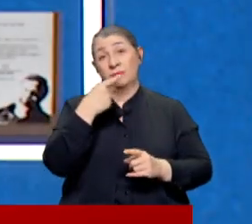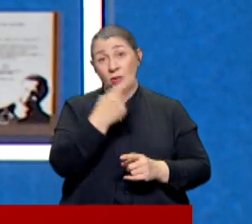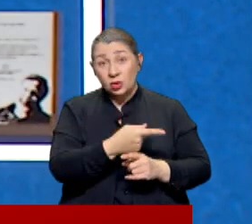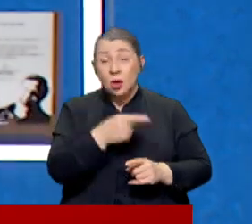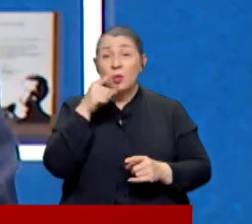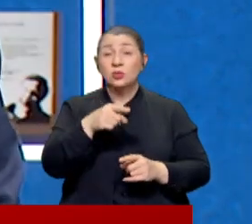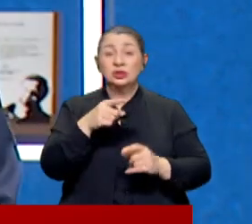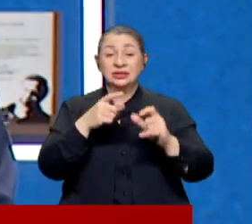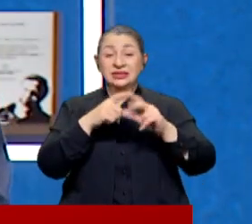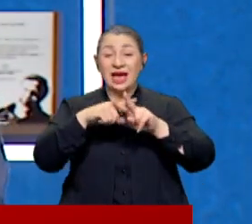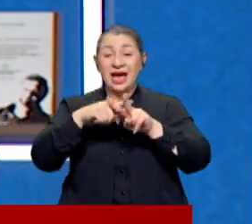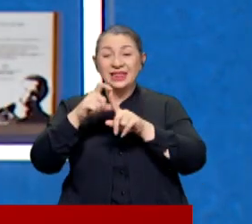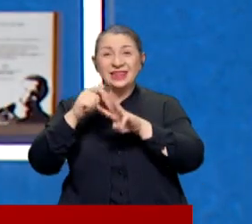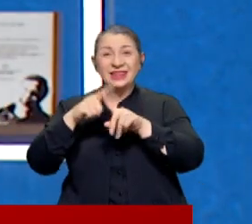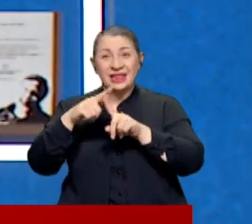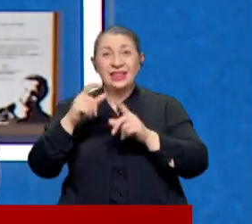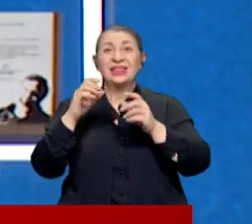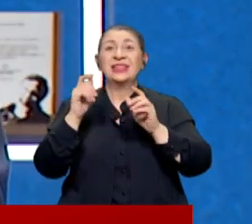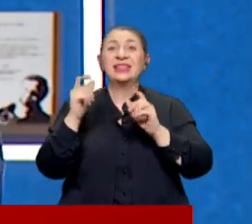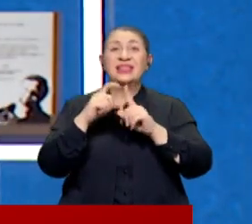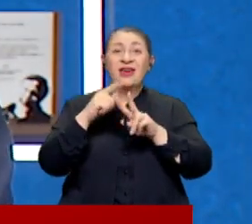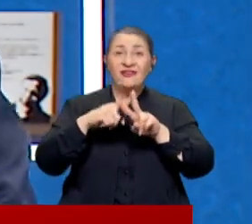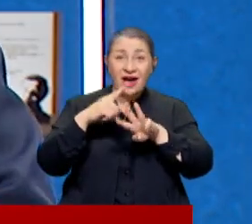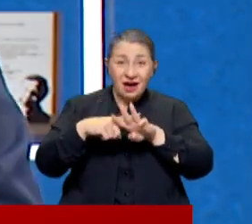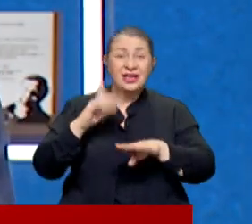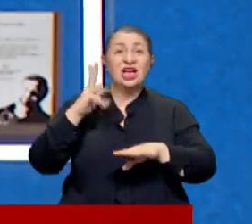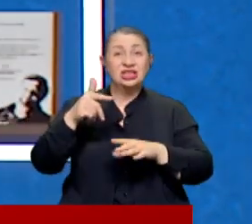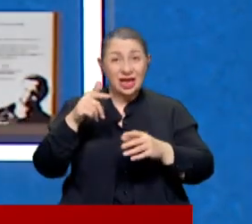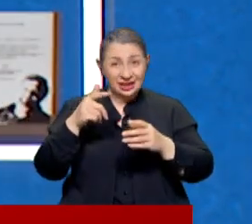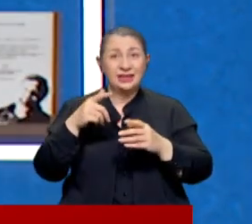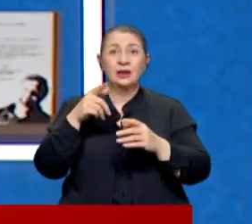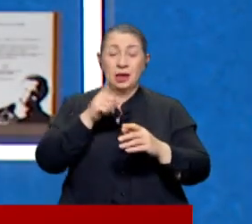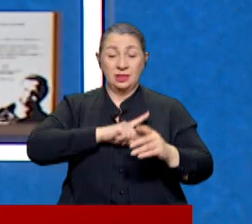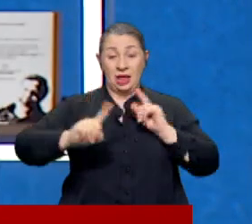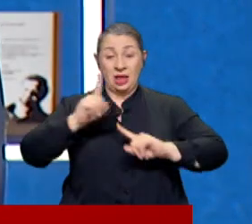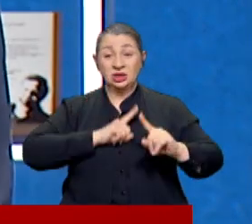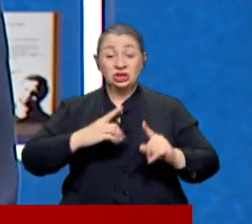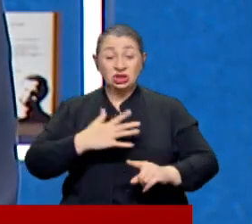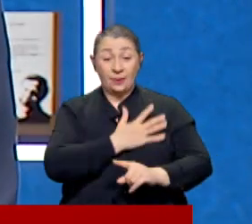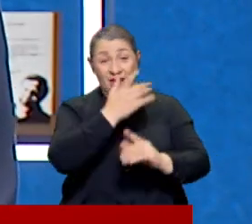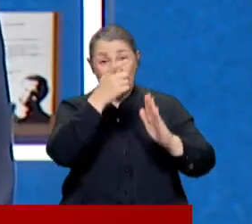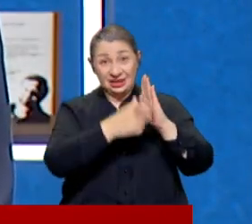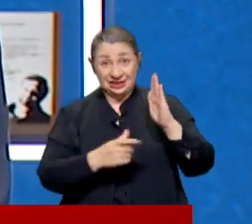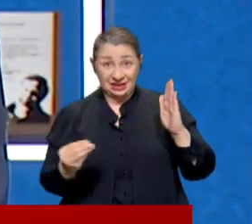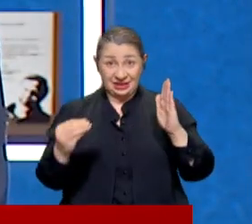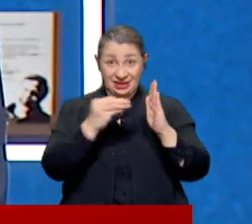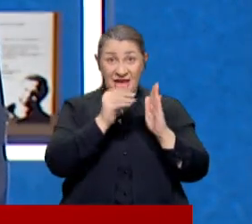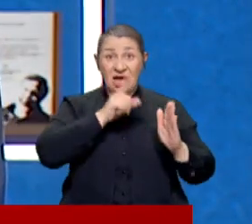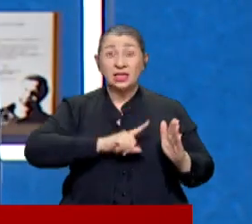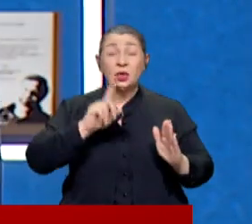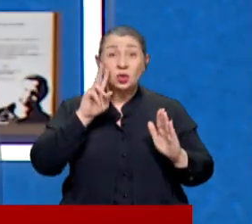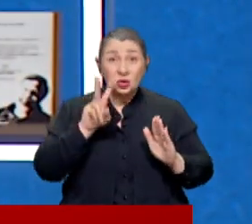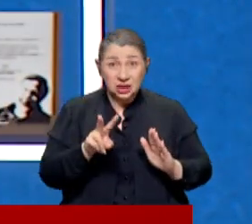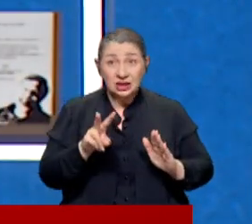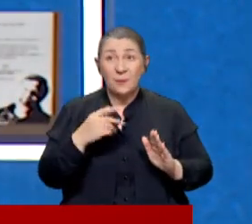eğer bu Saadet Partisi'nin devam partisinin gelecek partisinin adayları CHP listesinden aday